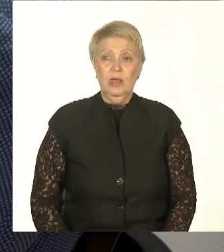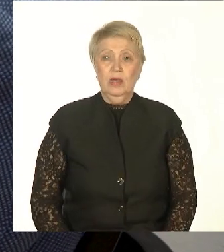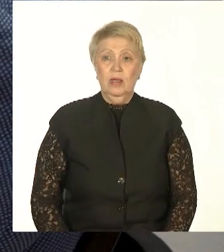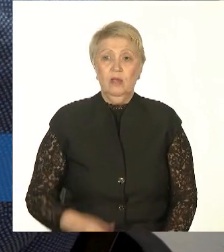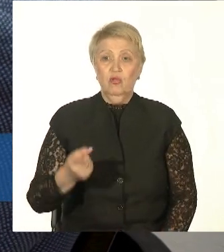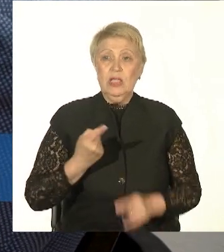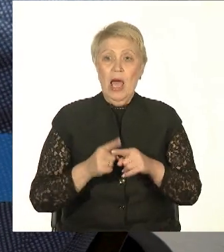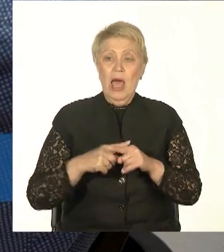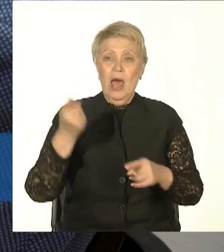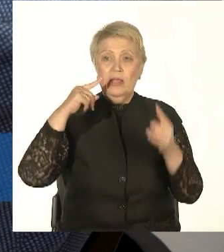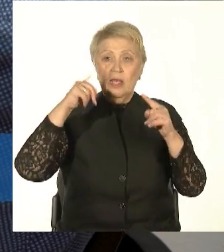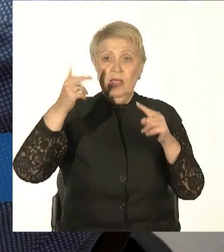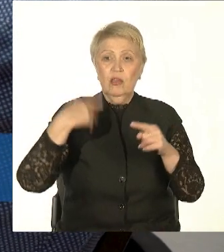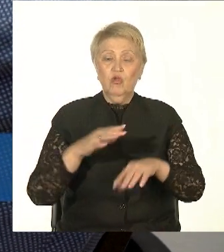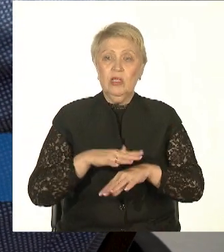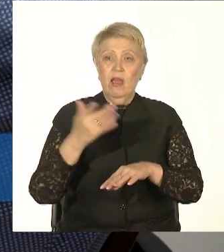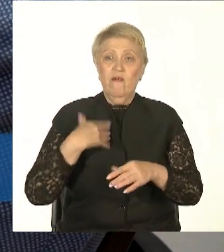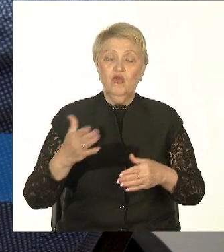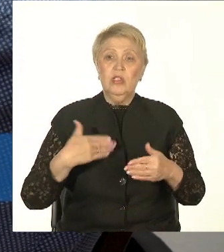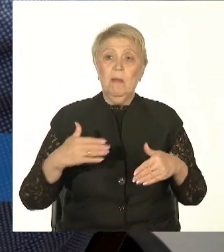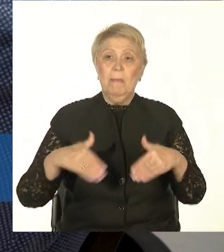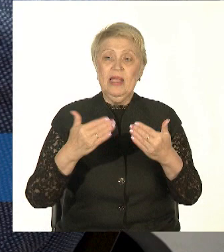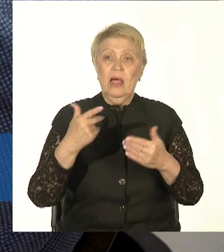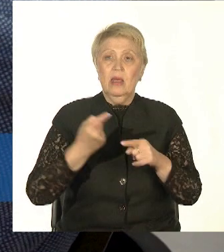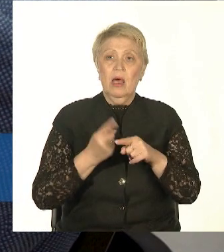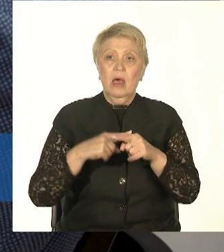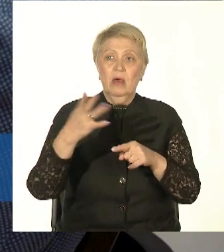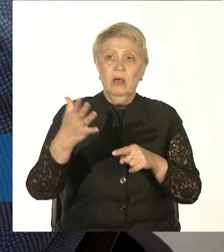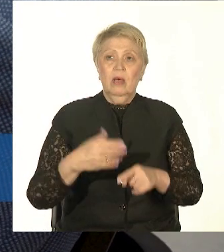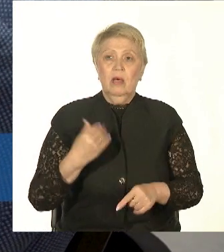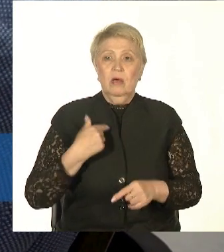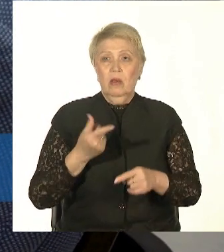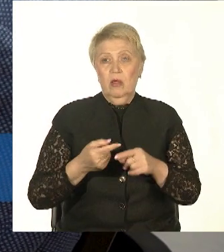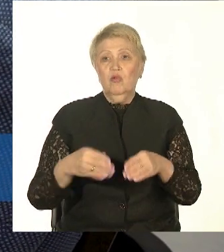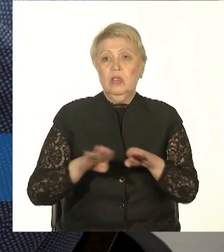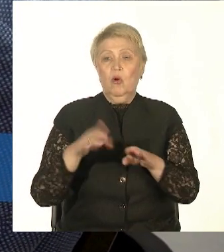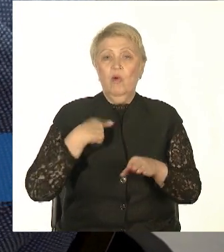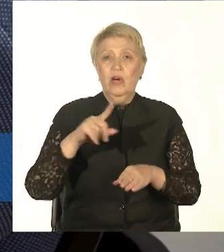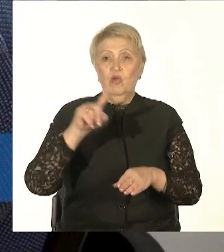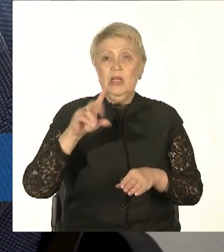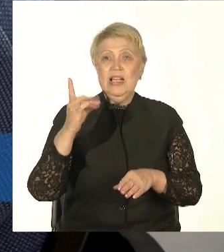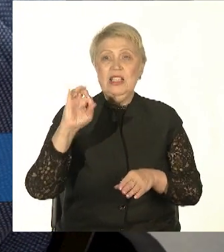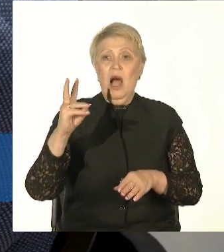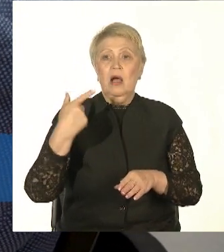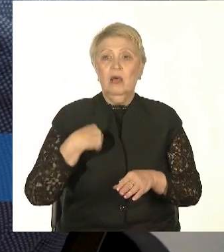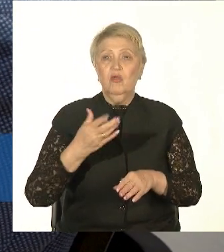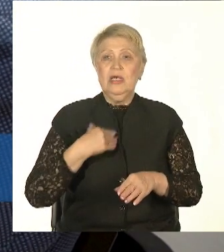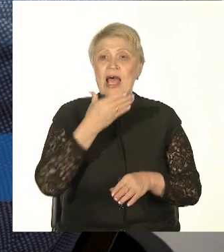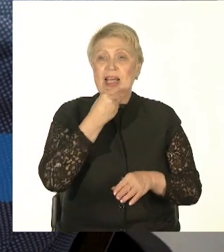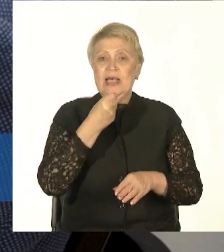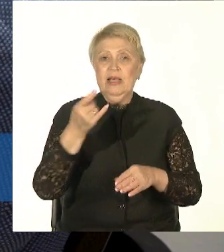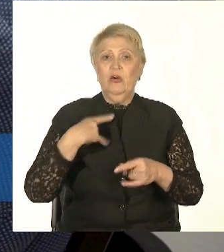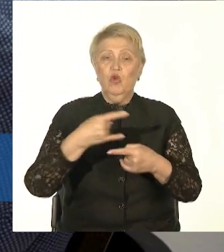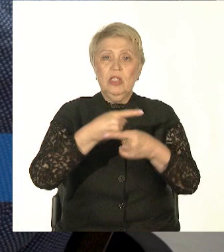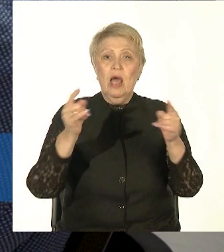идея, в общем-то, размещения именно в этом месте, так называемая, вот этого знака, она, в общем-то, возникла из-за конфигурации вот этой арки.